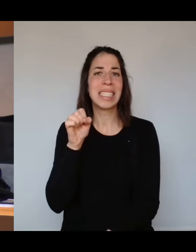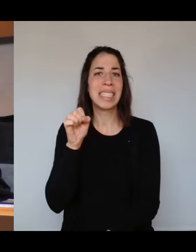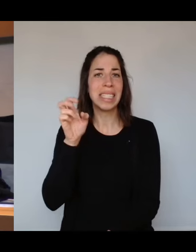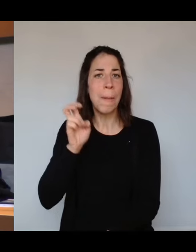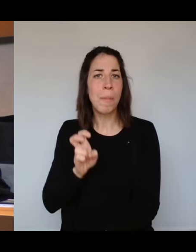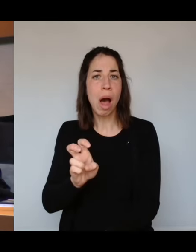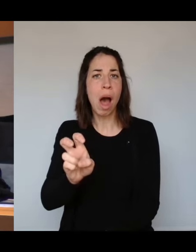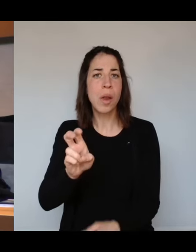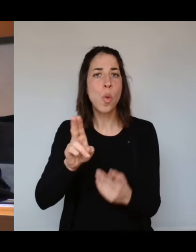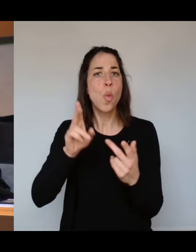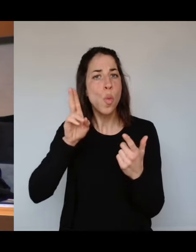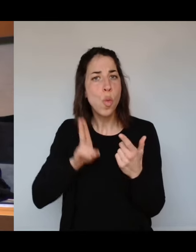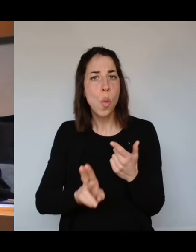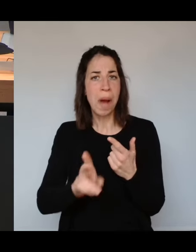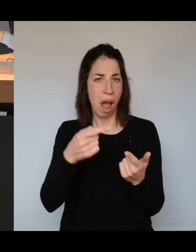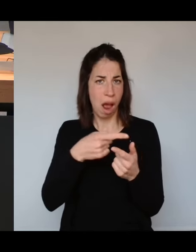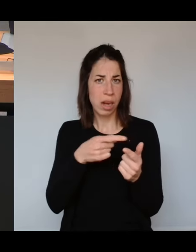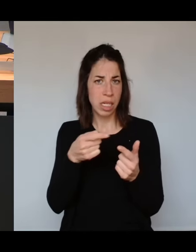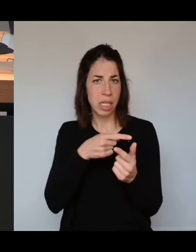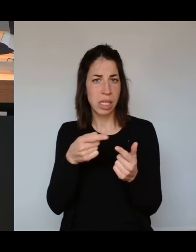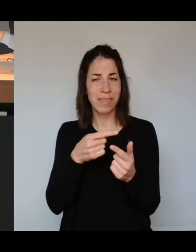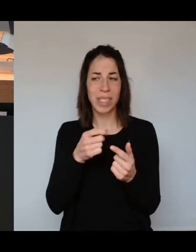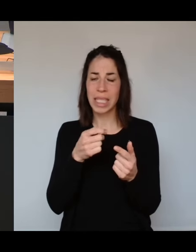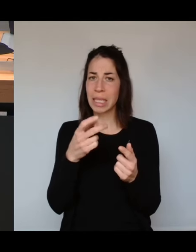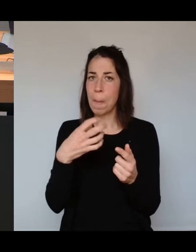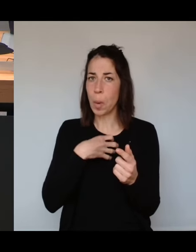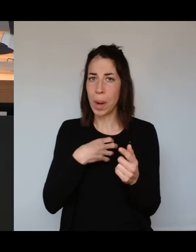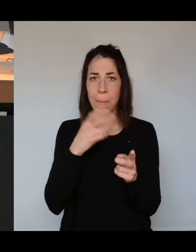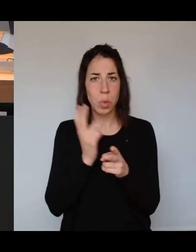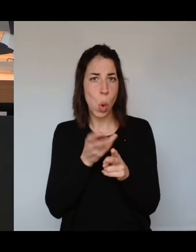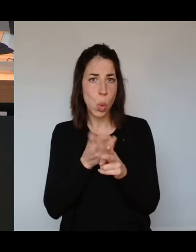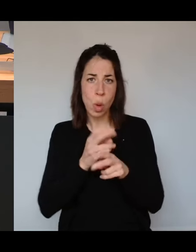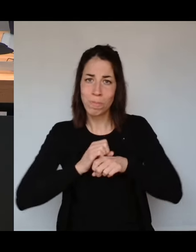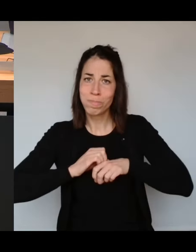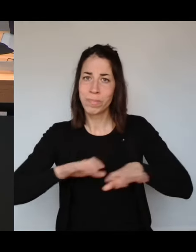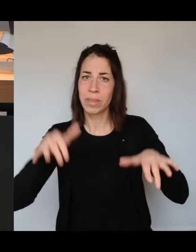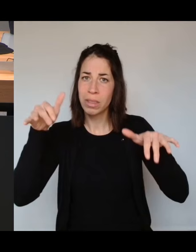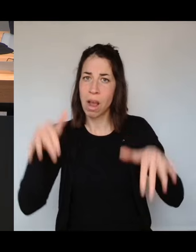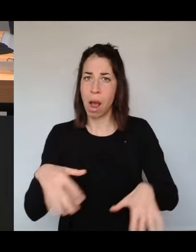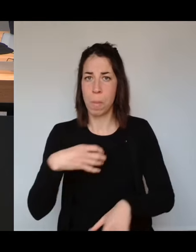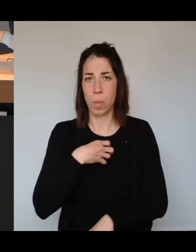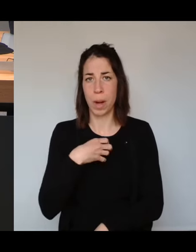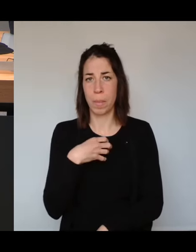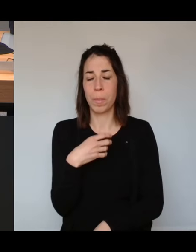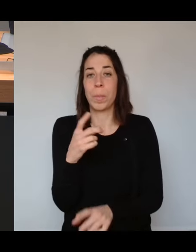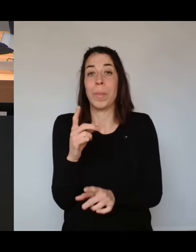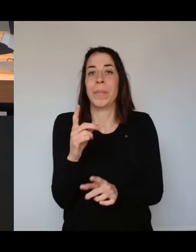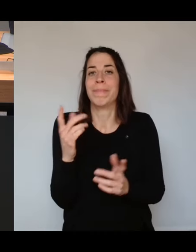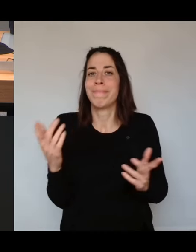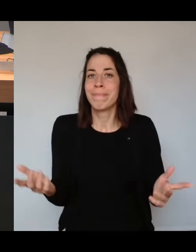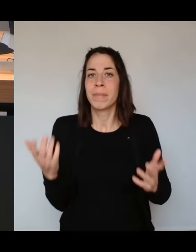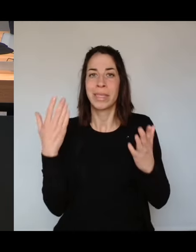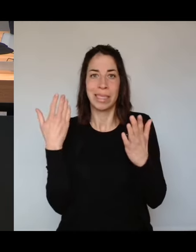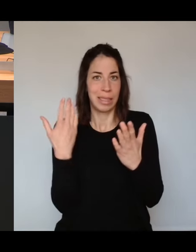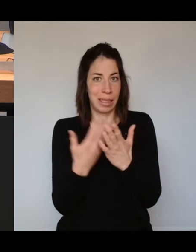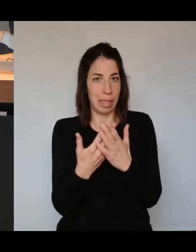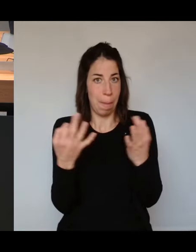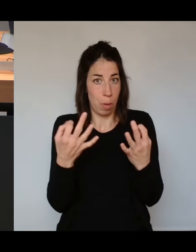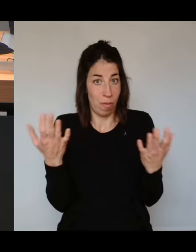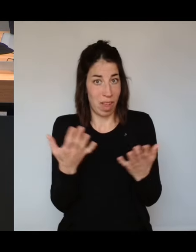ausbreitet und an verschiedenen Stellen zutage tritt. Und deswegen brauchen wir ein Maßnahmenbündel im Bereich der Gesundheits-